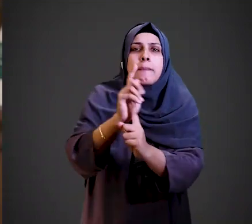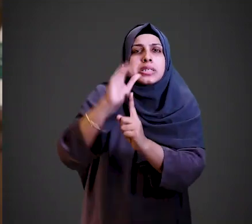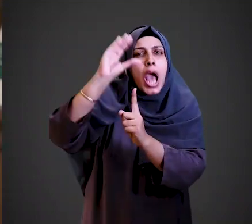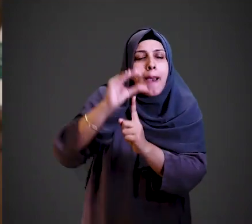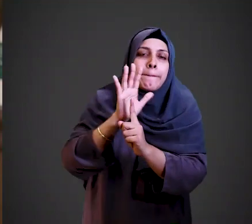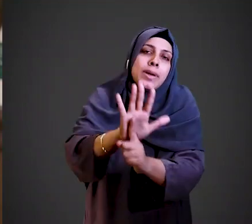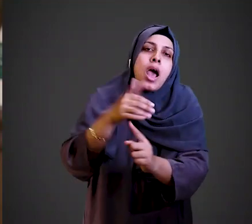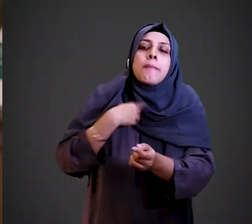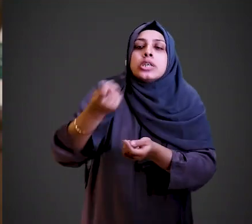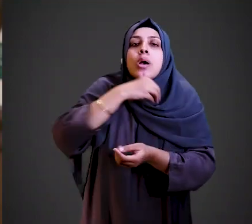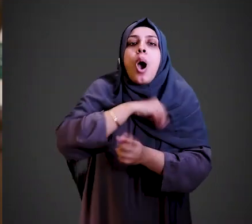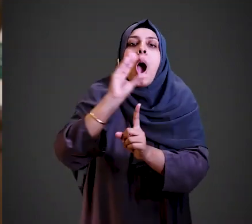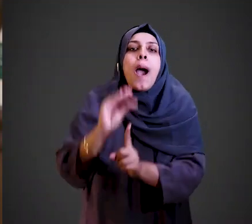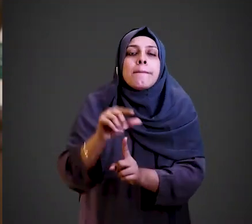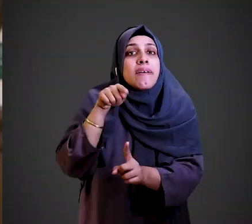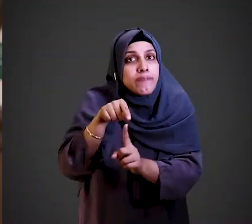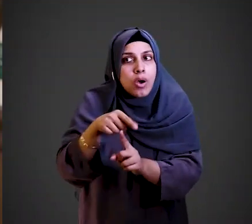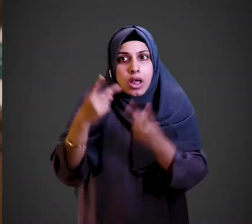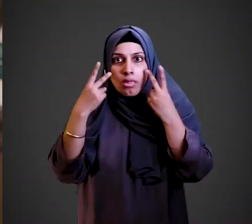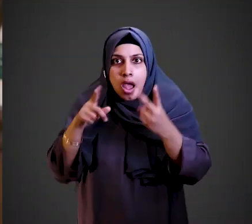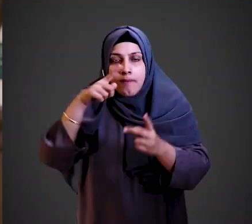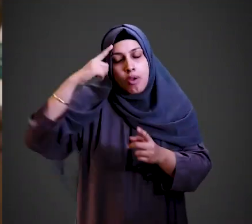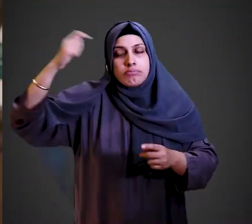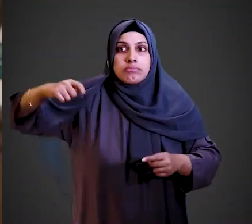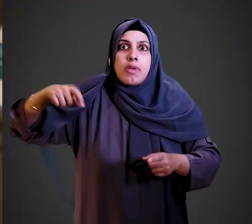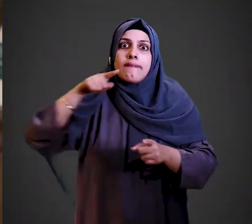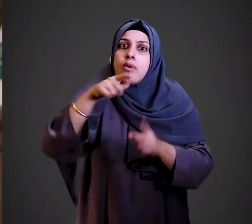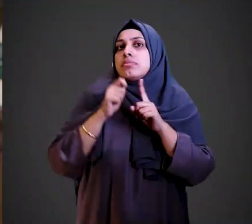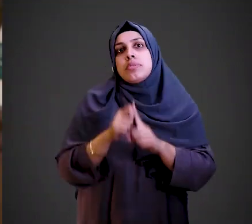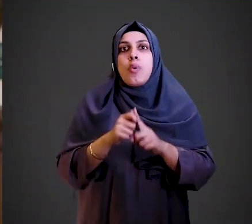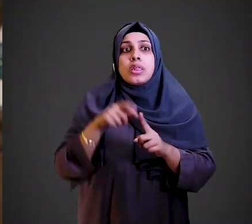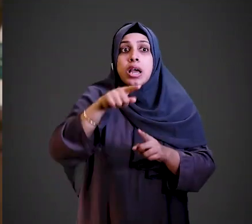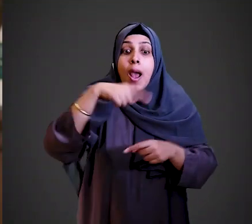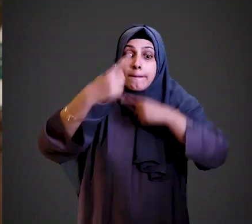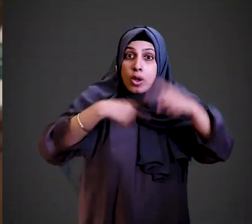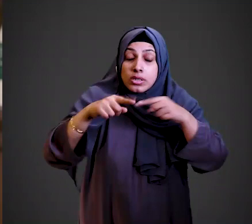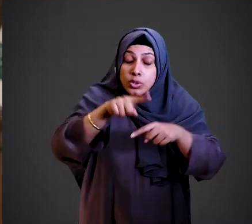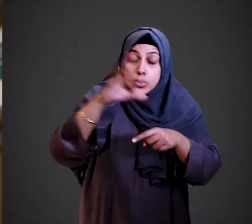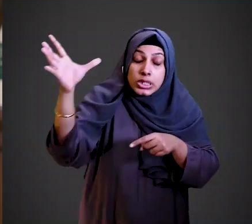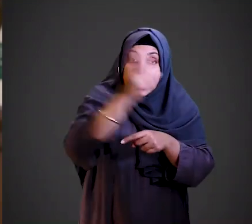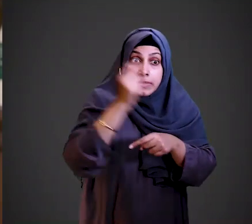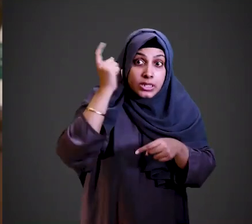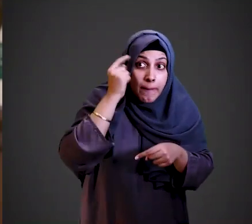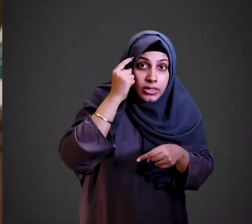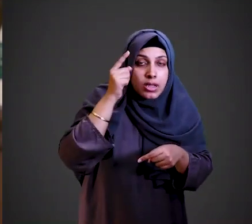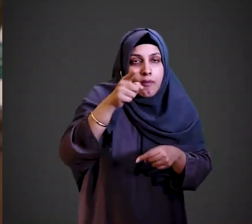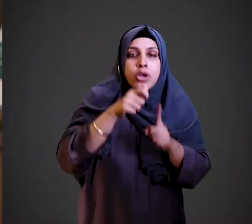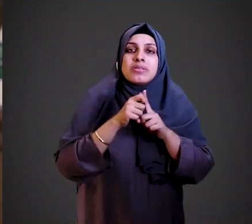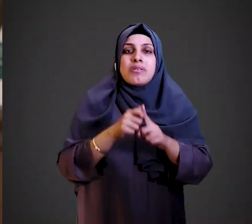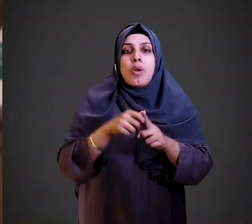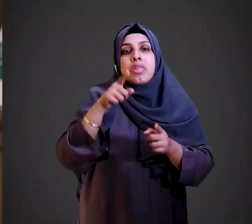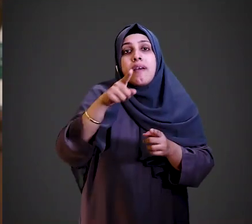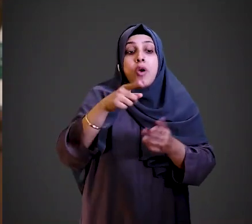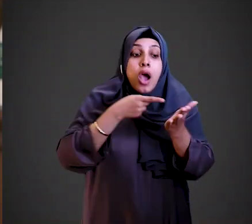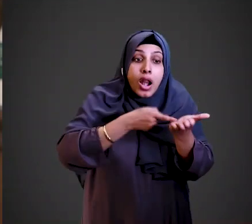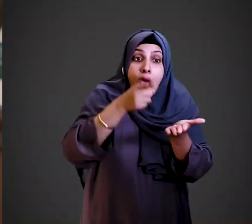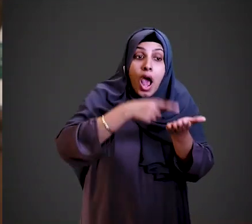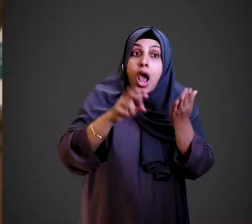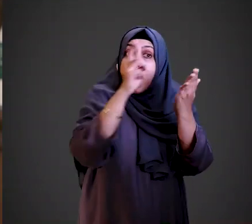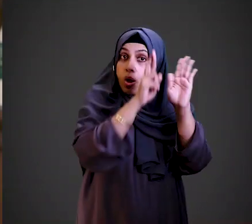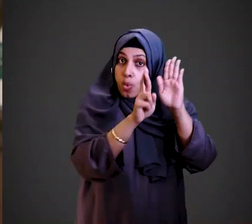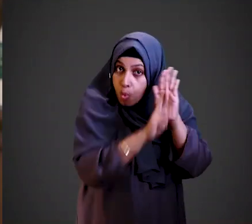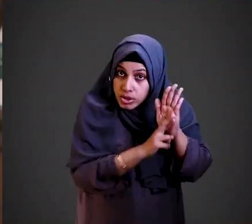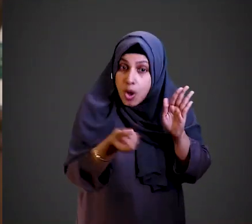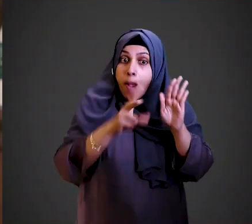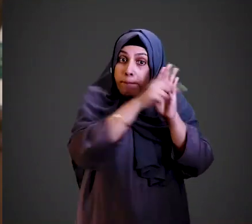اگر ریگولیشن رکھی ہے تو ہم ان پروسیسز کو سمجھنے کے لیے کہ ریگولیشن اور ڈی ریگولیشن جو ہے وہ کب اور